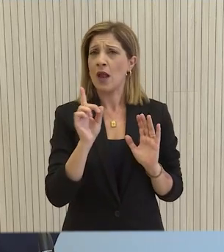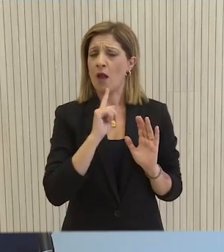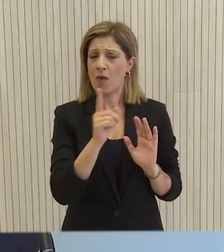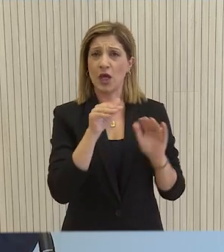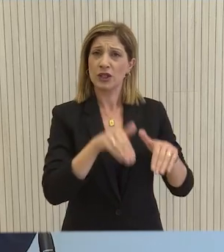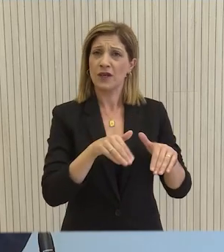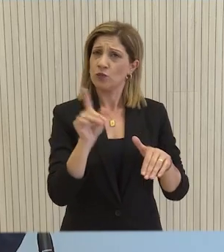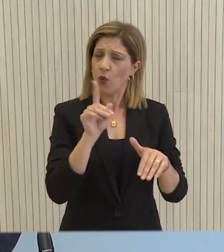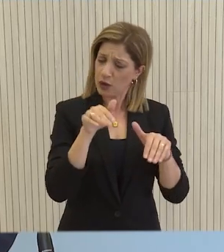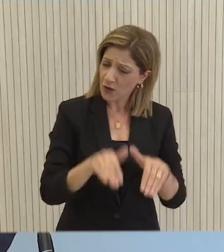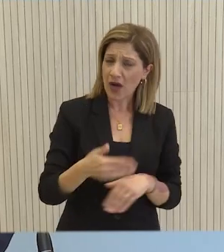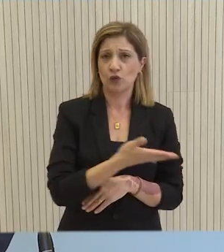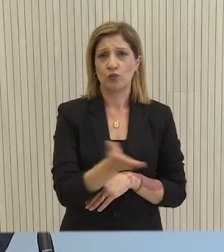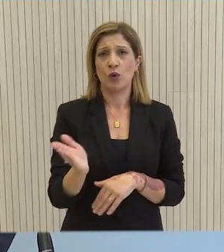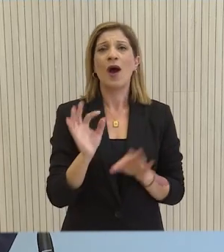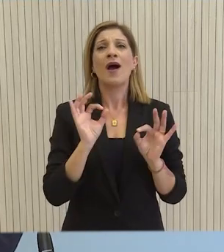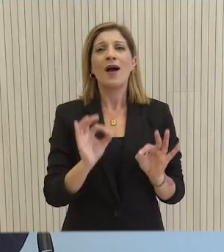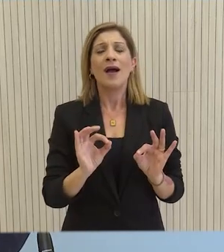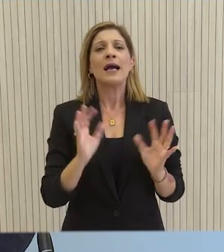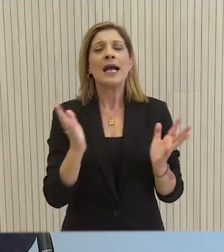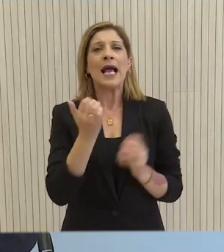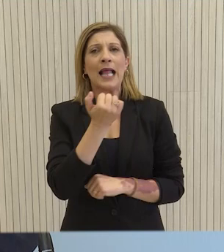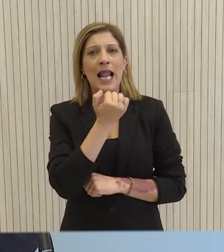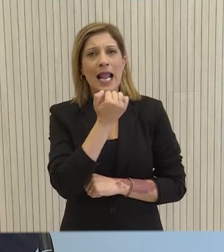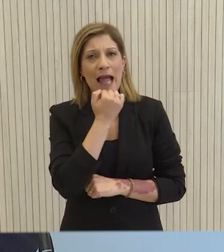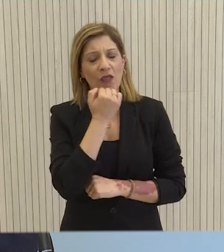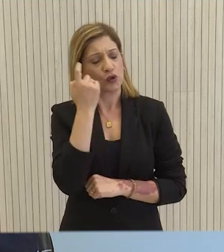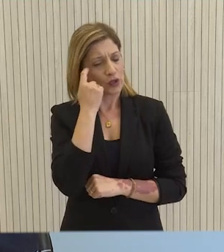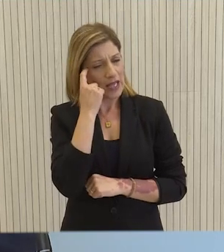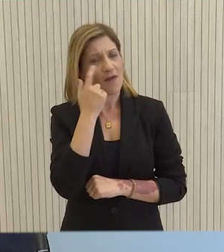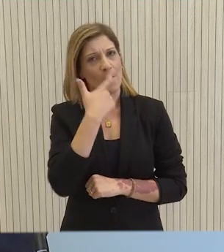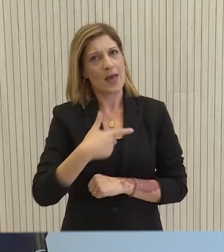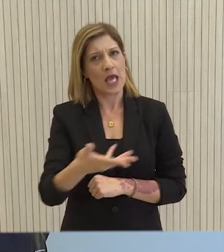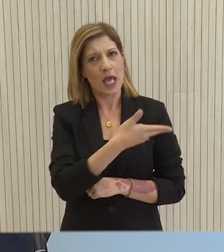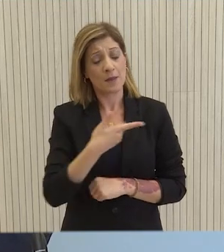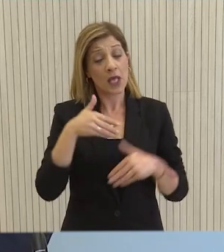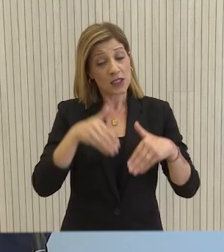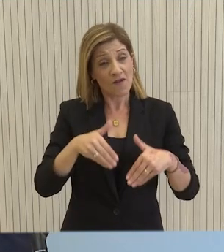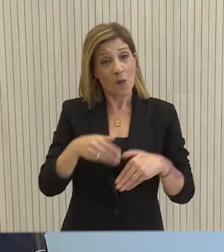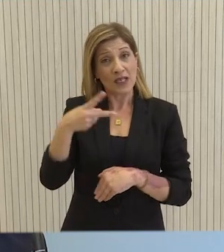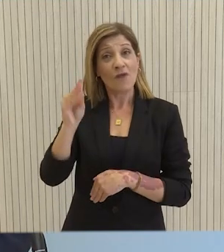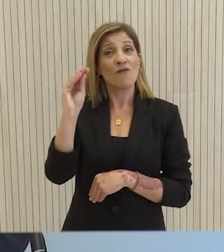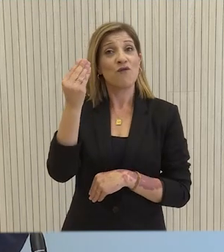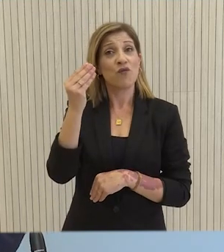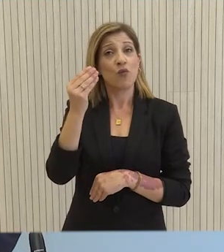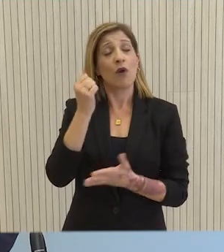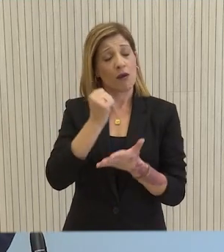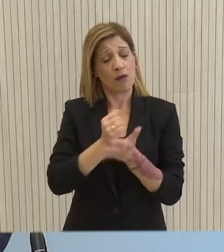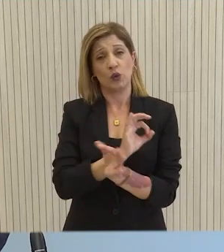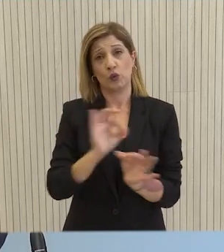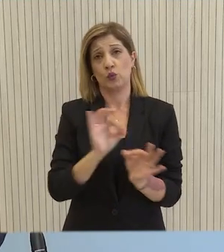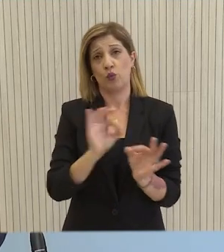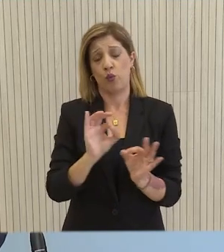της νομοθετικής εξουσίας. Σε κάθε περίπτωση ήταν μια παράληψη, ένα λάθος το οποίο αναγνωρίζουμε. Ο σεβασμός προς την νομοθετική εξουσία είναι και δεδομένος αλλά